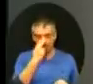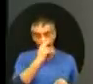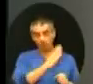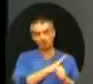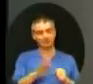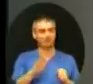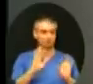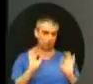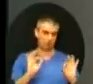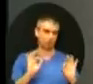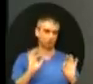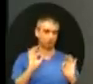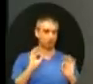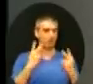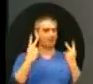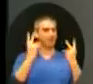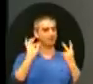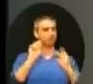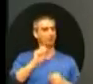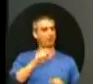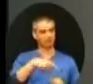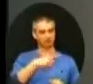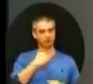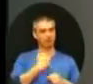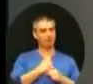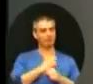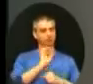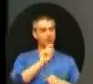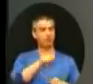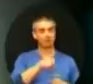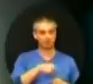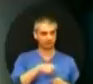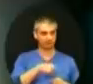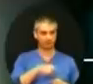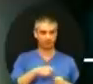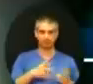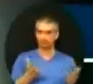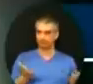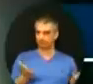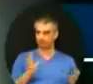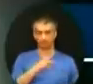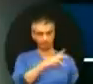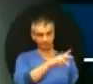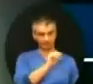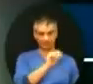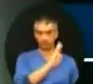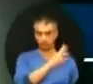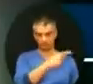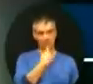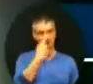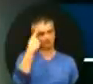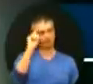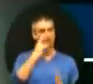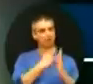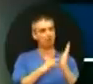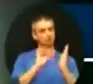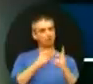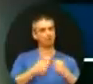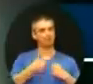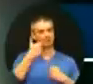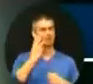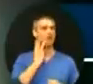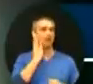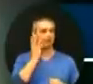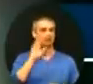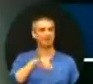חיסול ממוקד של מעמדה של הכנסת, של עבודתה של הכנסת. מה ששמולי מדבר עליו הוא יוזמת חקיקה של השרים איילת